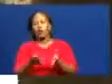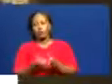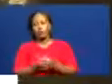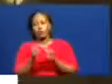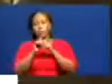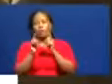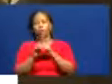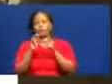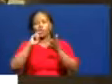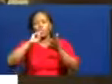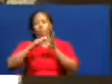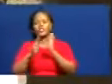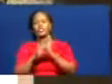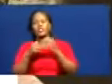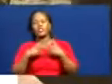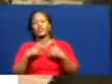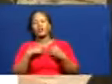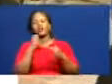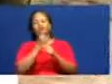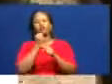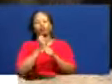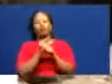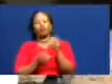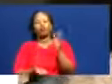mradi huo umetoa nafasi za ajira.